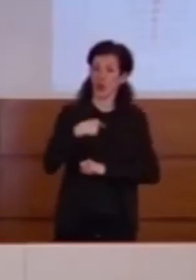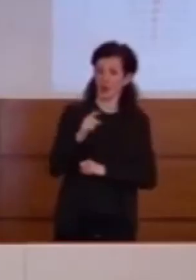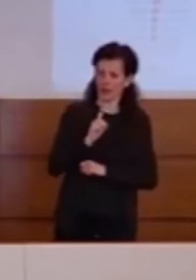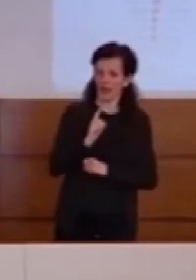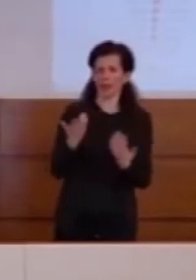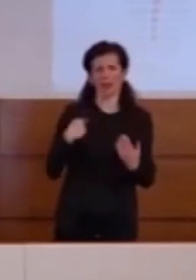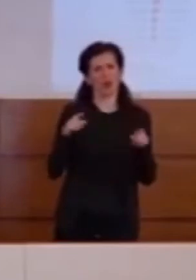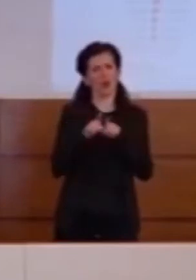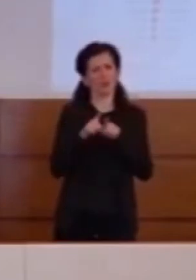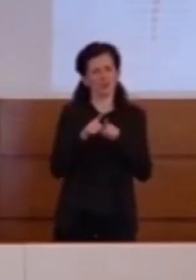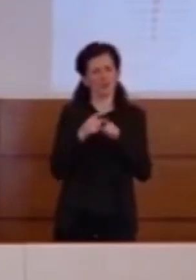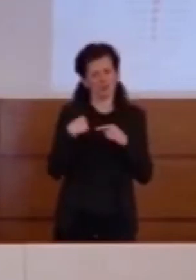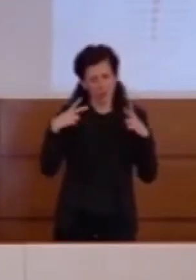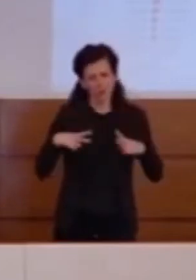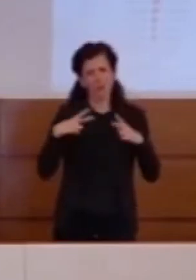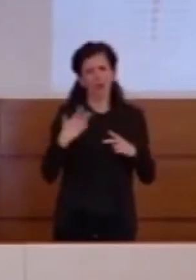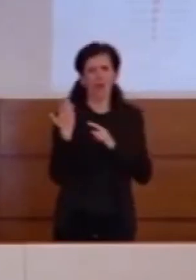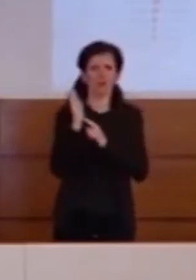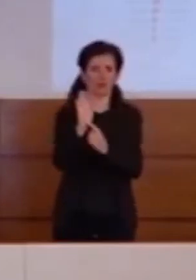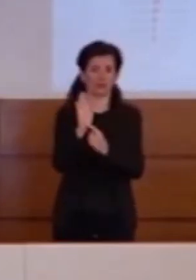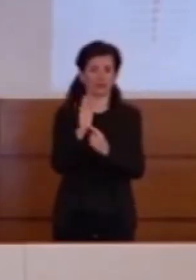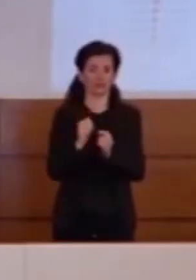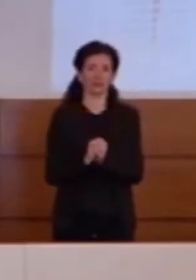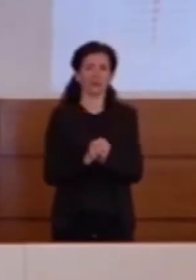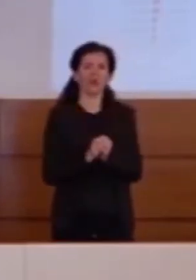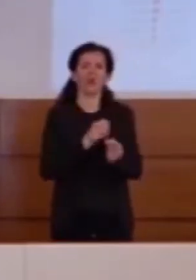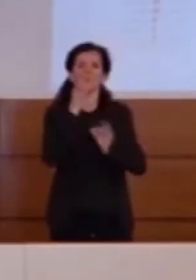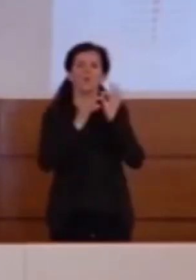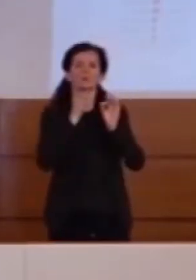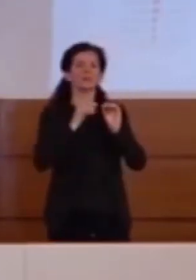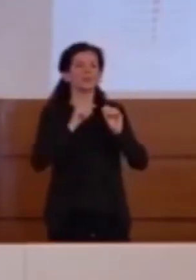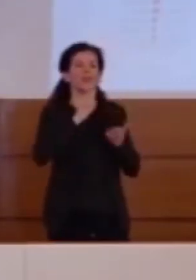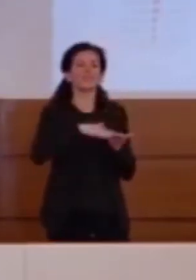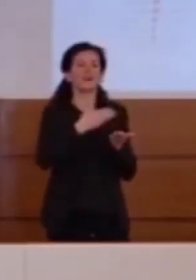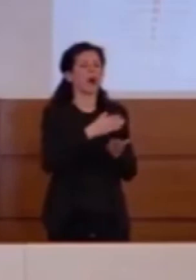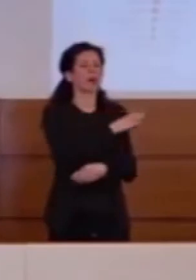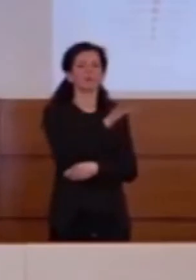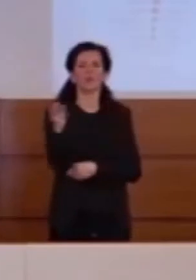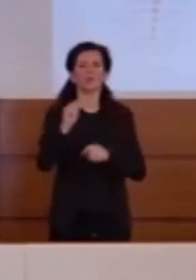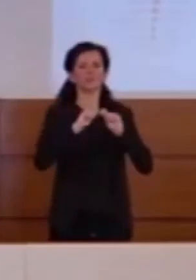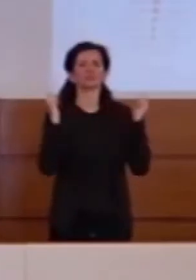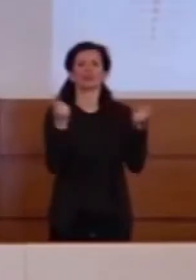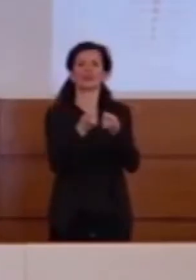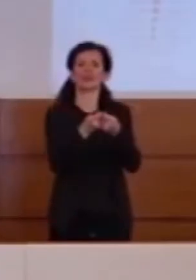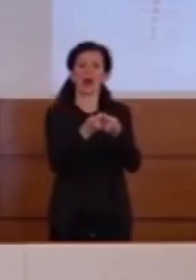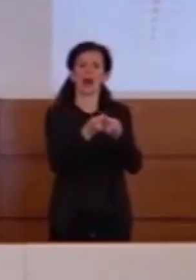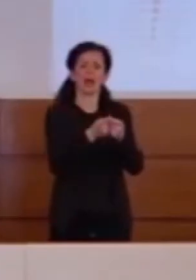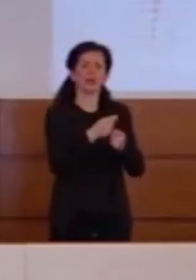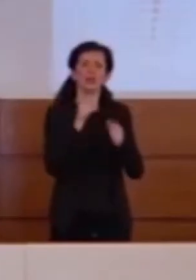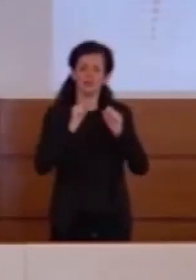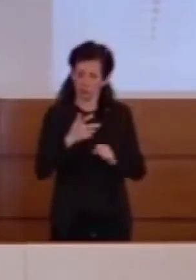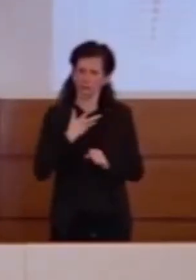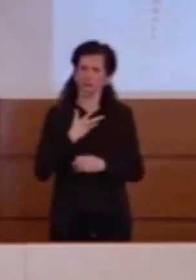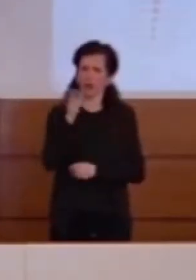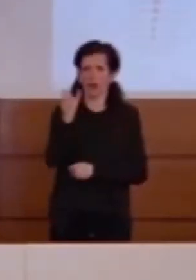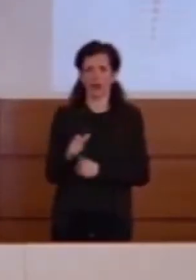il governo interviene e blocca il prezzo delle mascherine specie quelle chirurgiche è un prezzo politico comunque dieci volte superiore al prezzo di pre crisi è